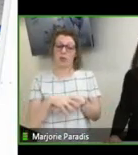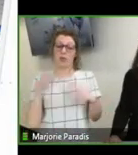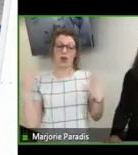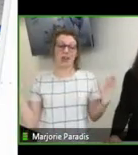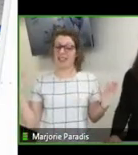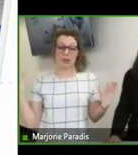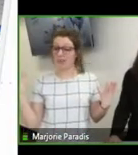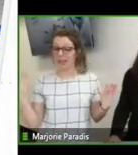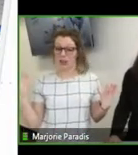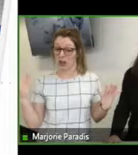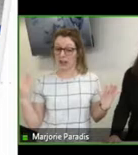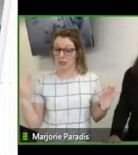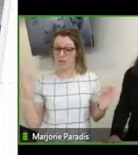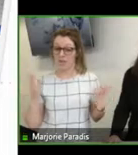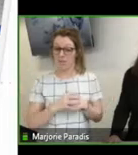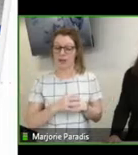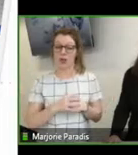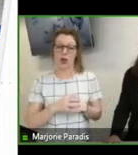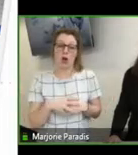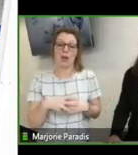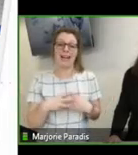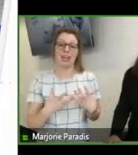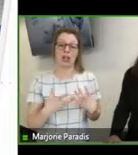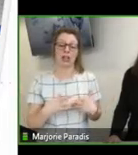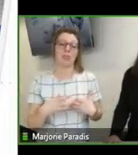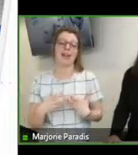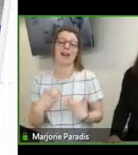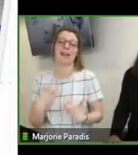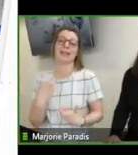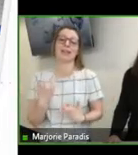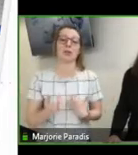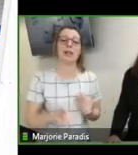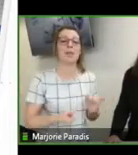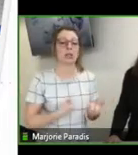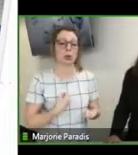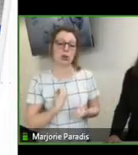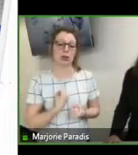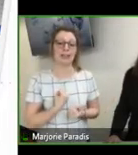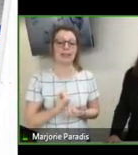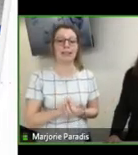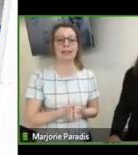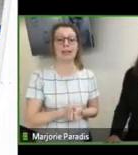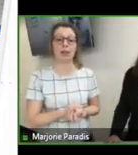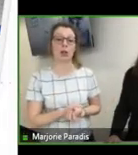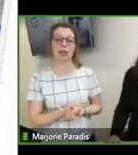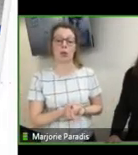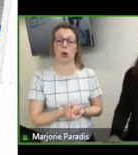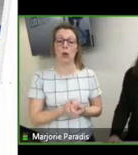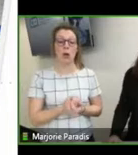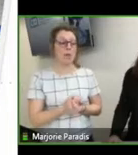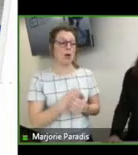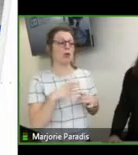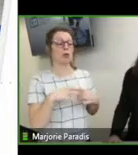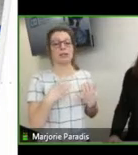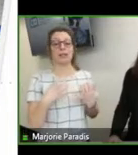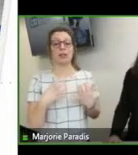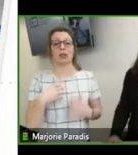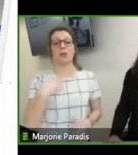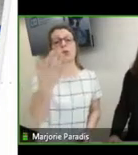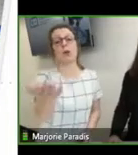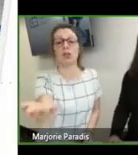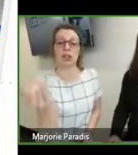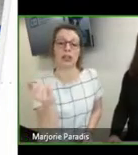existe plusieurs types d'algorithmes, en fait, mais selon l'algorithme et l'intention de la personne qui a créé cet algorithme-là, bien, on va utiliser